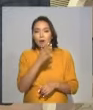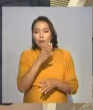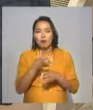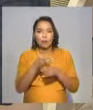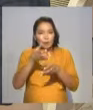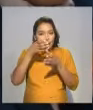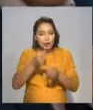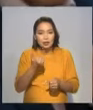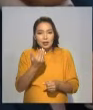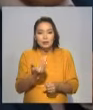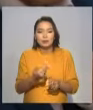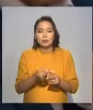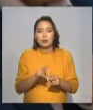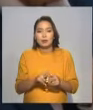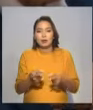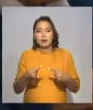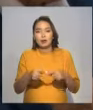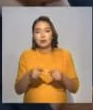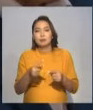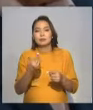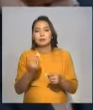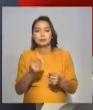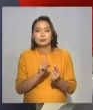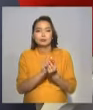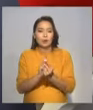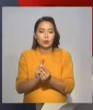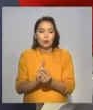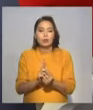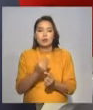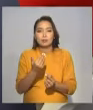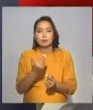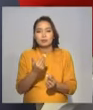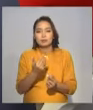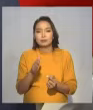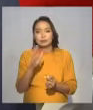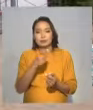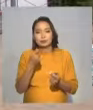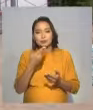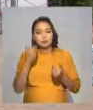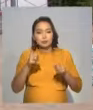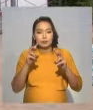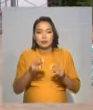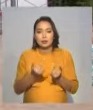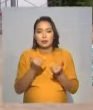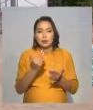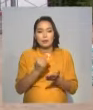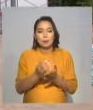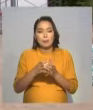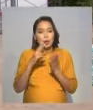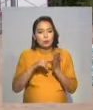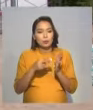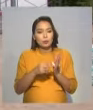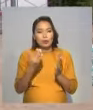ұсынды. Бастауыш партия ұйымдары мен қоғамдық қабылдау бөлмелерінде 500-ге тарта арыз қаралған. Партияның жобалары бойынша